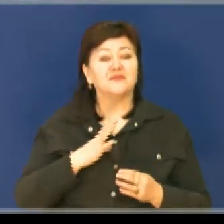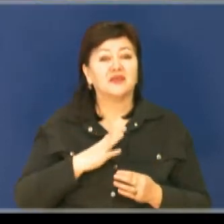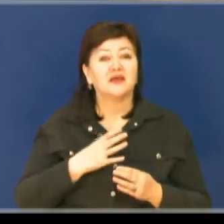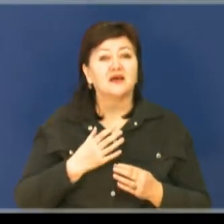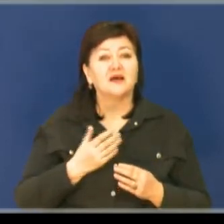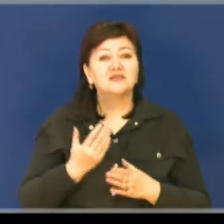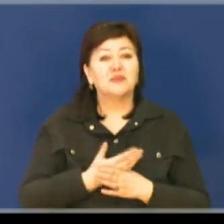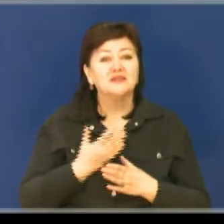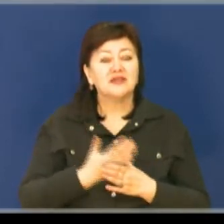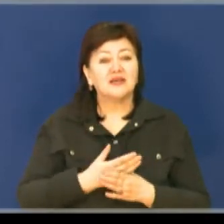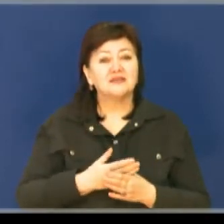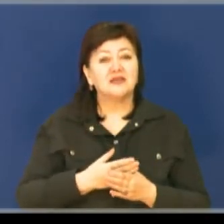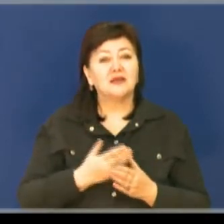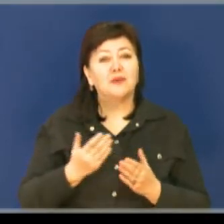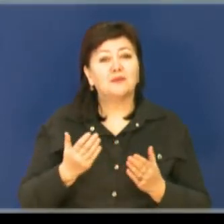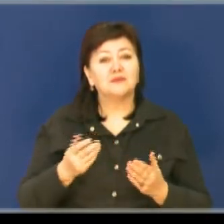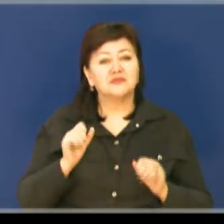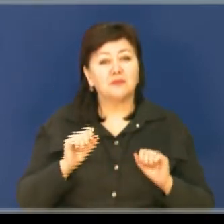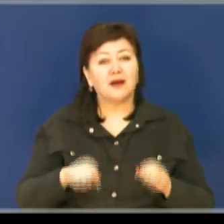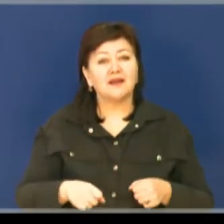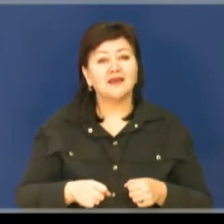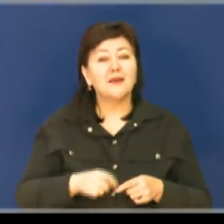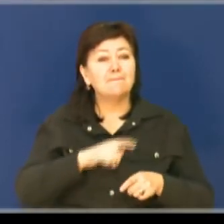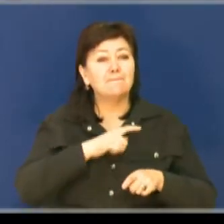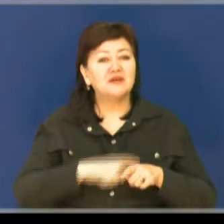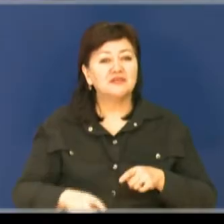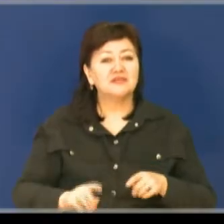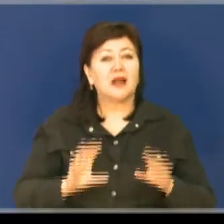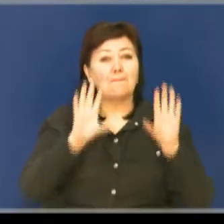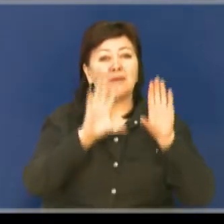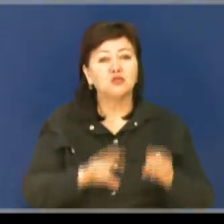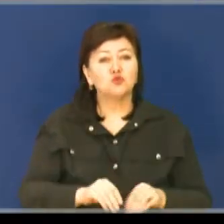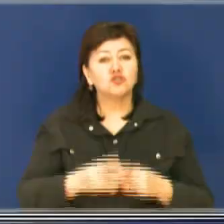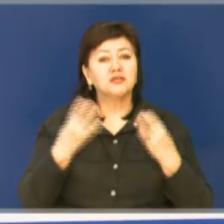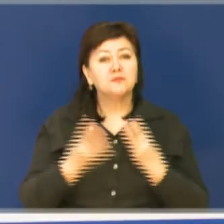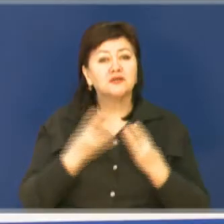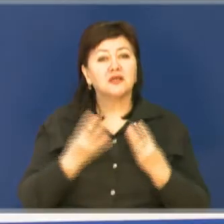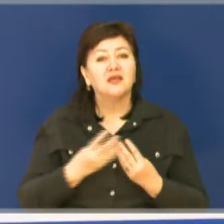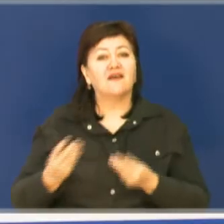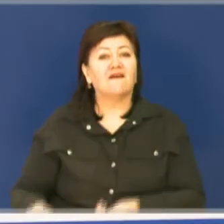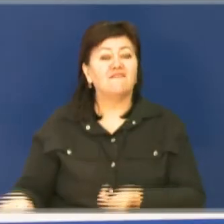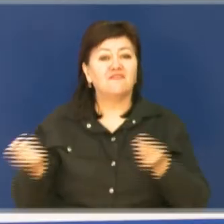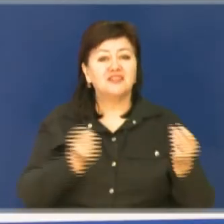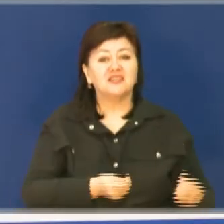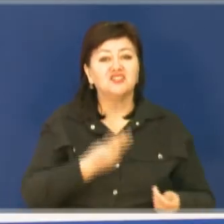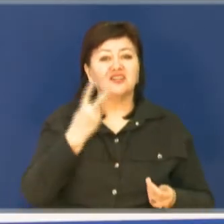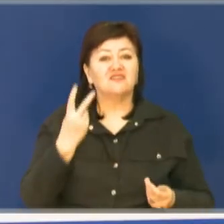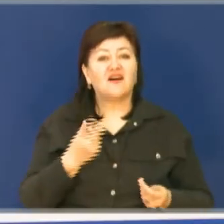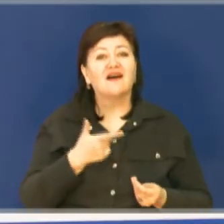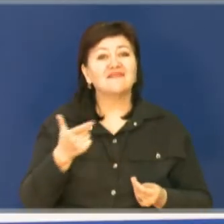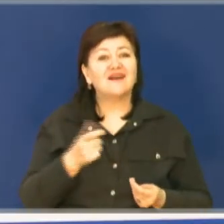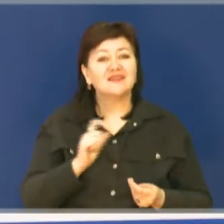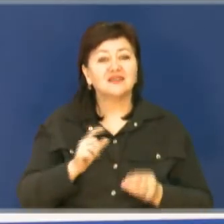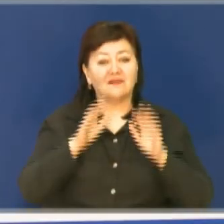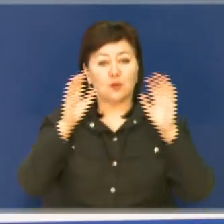позволили справиться с огнем в кратчайшие сроки. Из горящего дома огнеборцы успели вытащить 2 газовых баллона. В ходе проведения разведки из